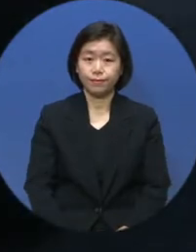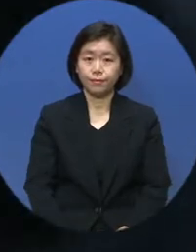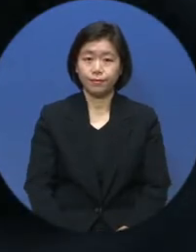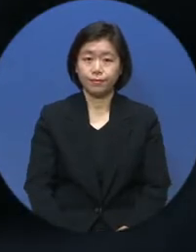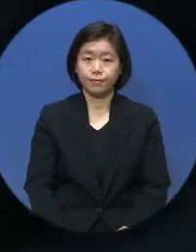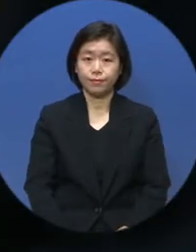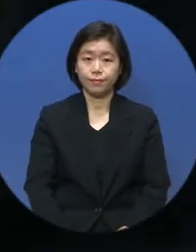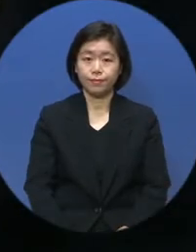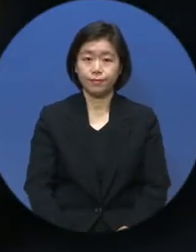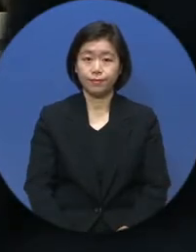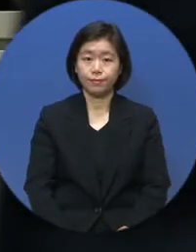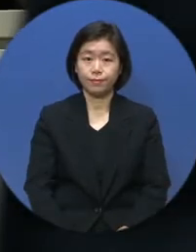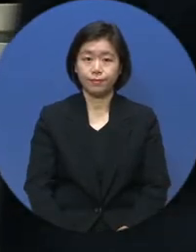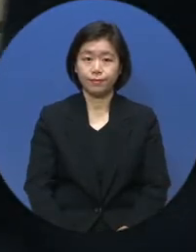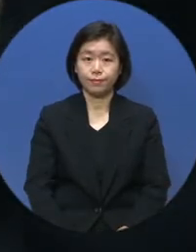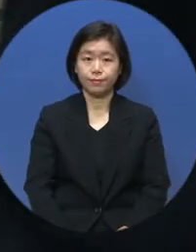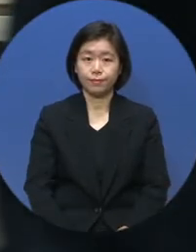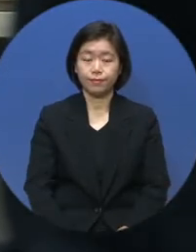다음 비닐이.